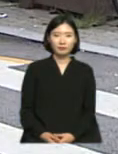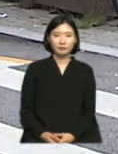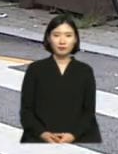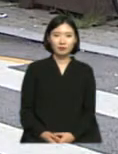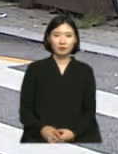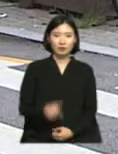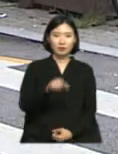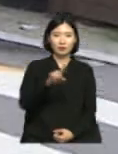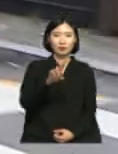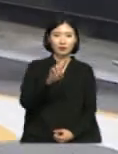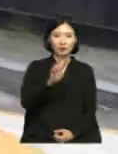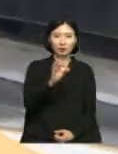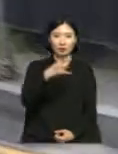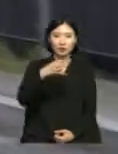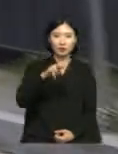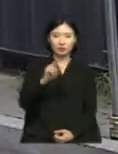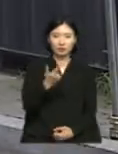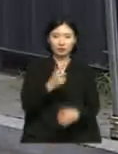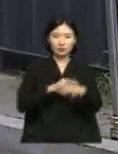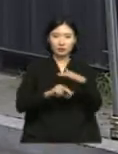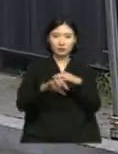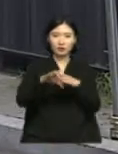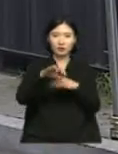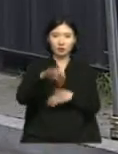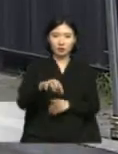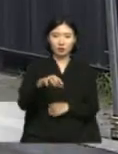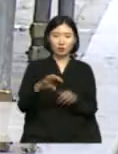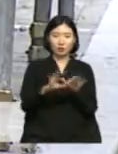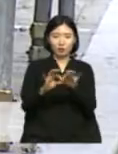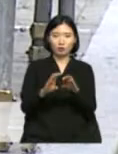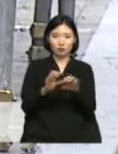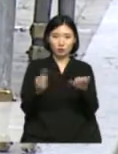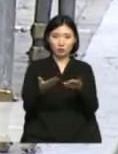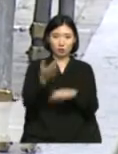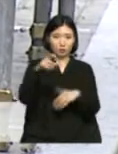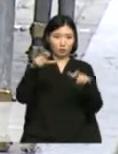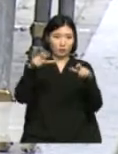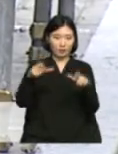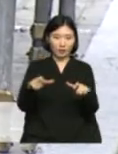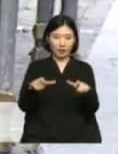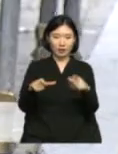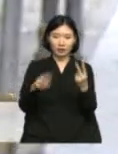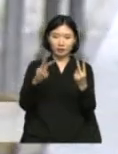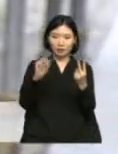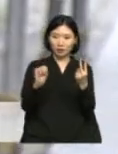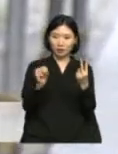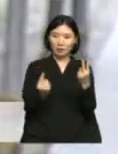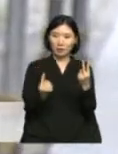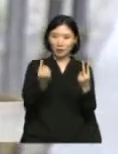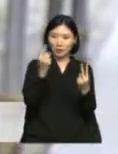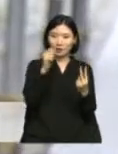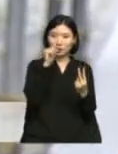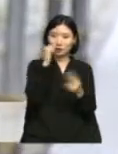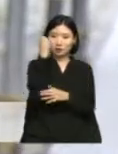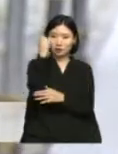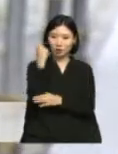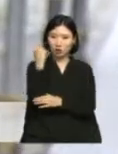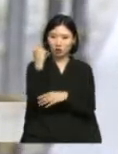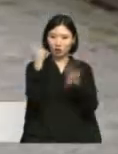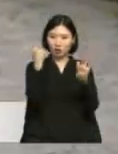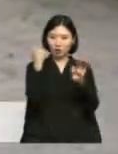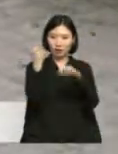일명 경의선 공유지라 불리는 공덕역 지상부 구간입니다. 한쪽 면을 따라 2m 높이의 철제 기둥 14개가